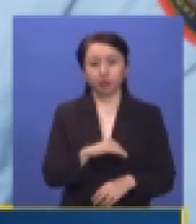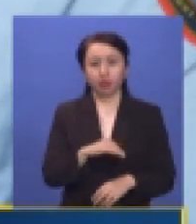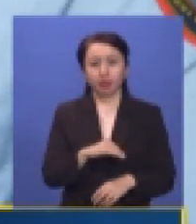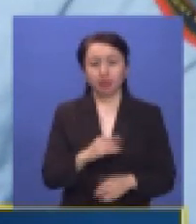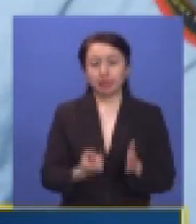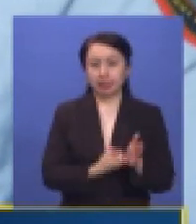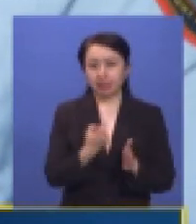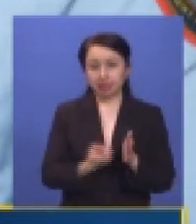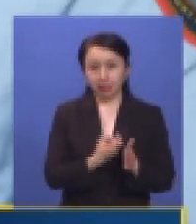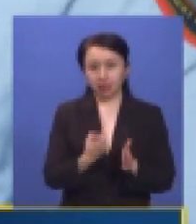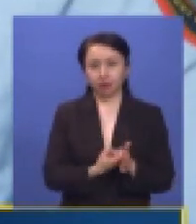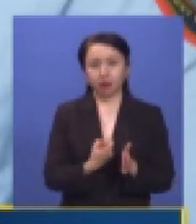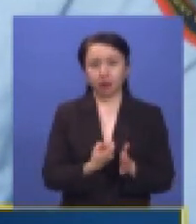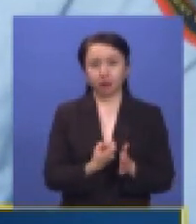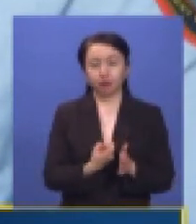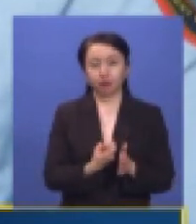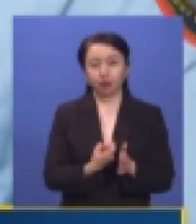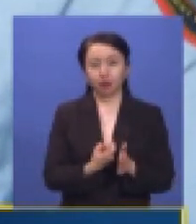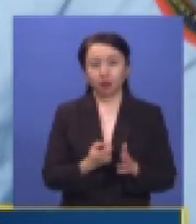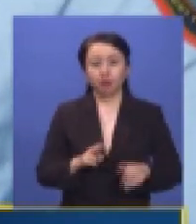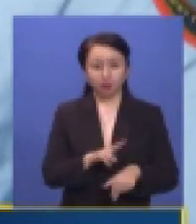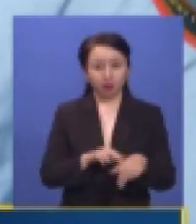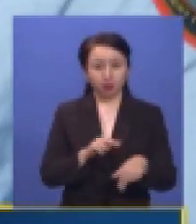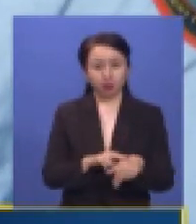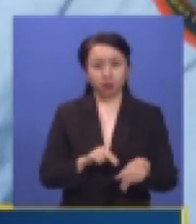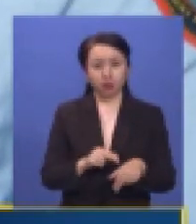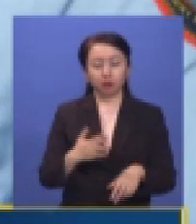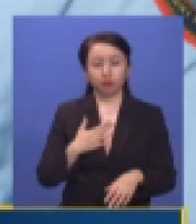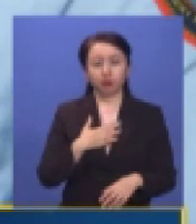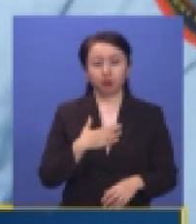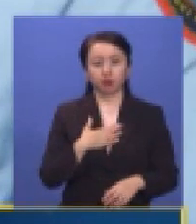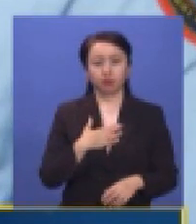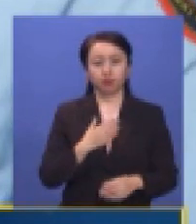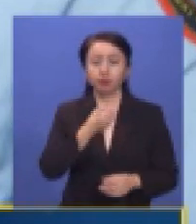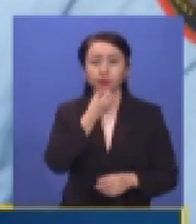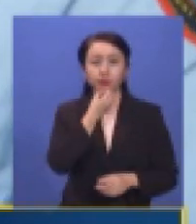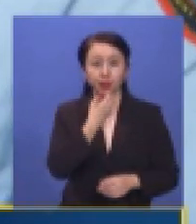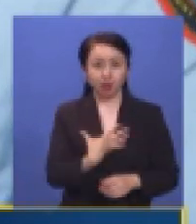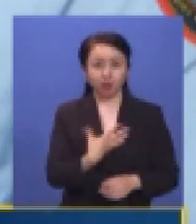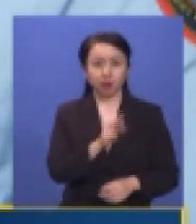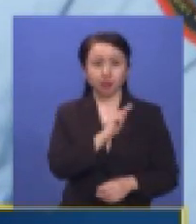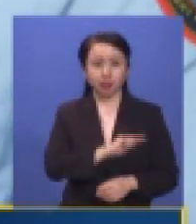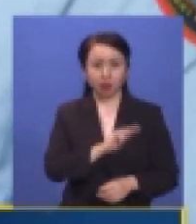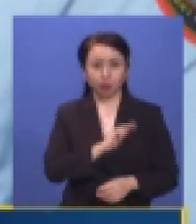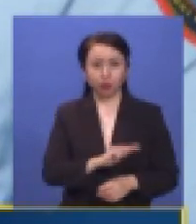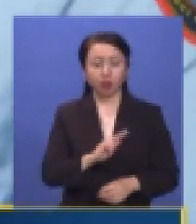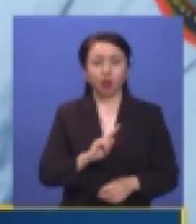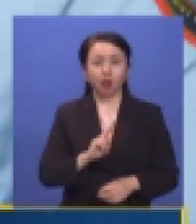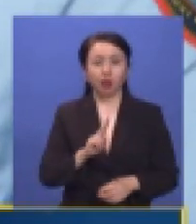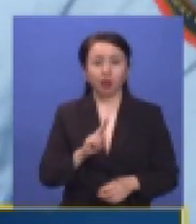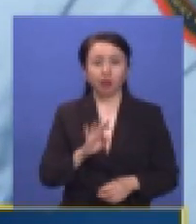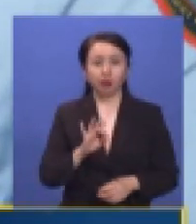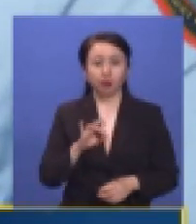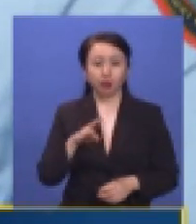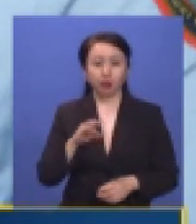следователем, криминалистом, оперуполномоченными, мне понравилась работа криминалистов.